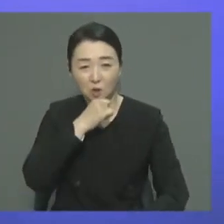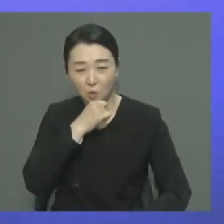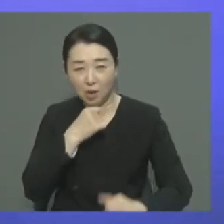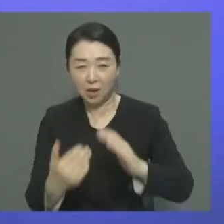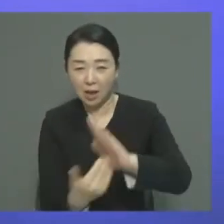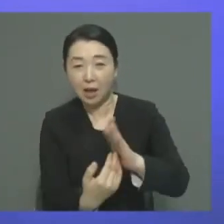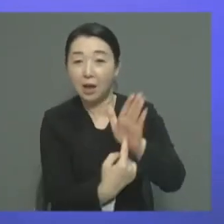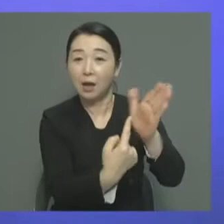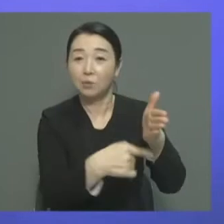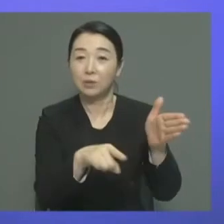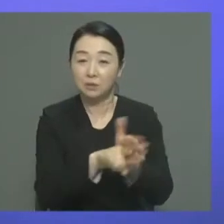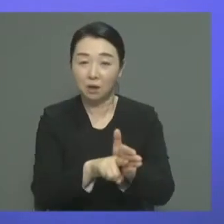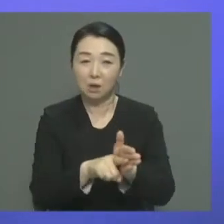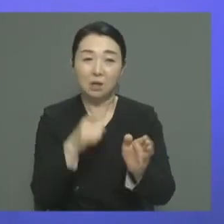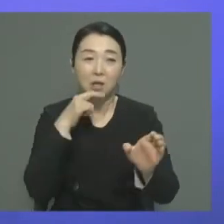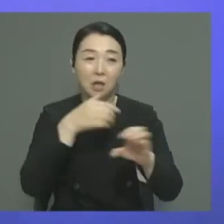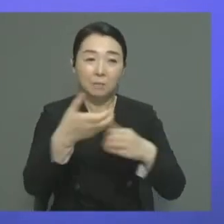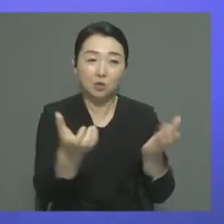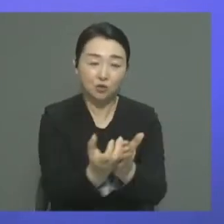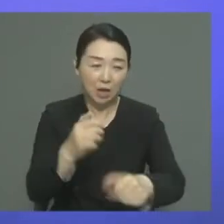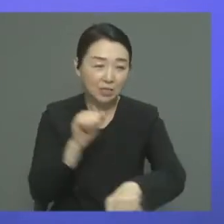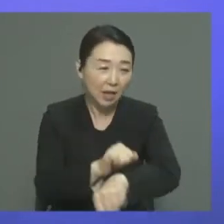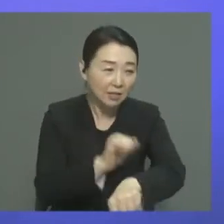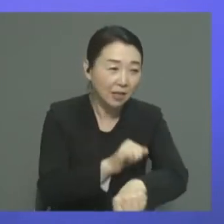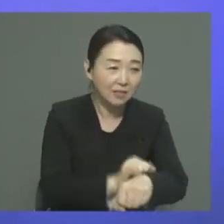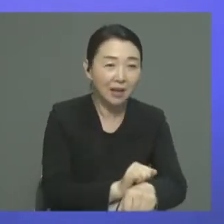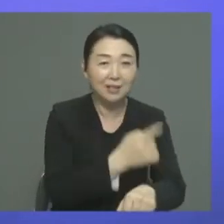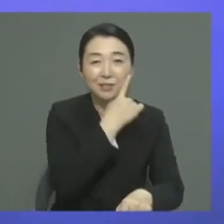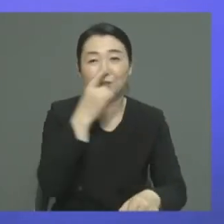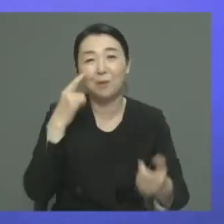유능 함을 증명 해내겠습니다